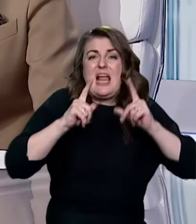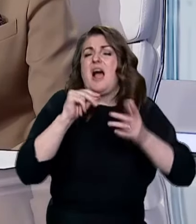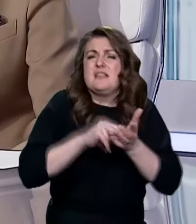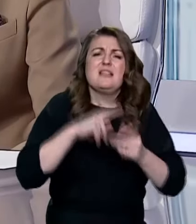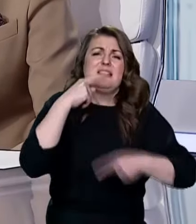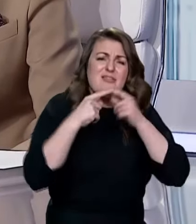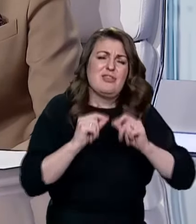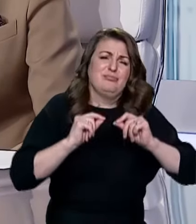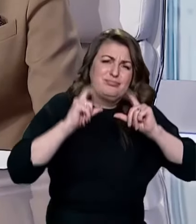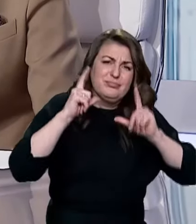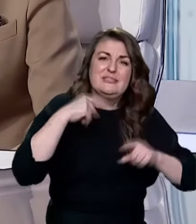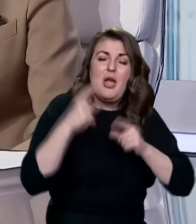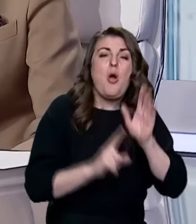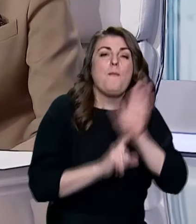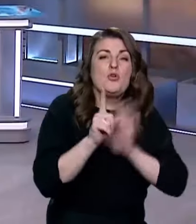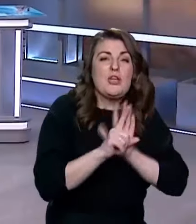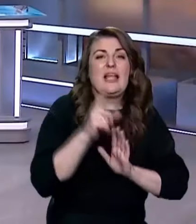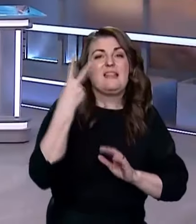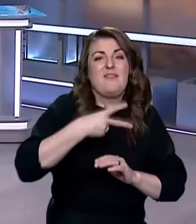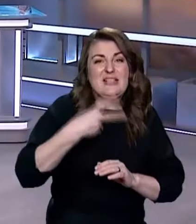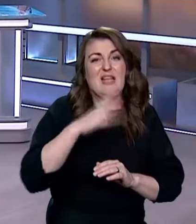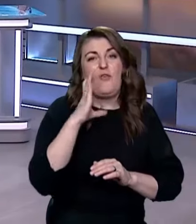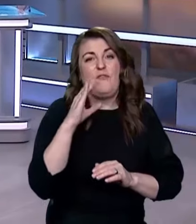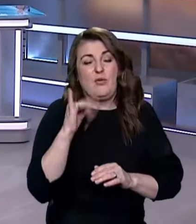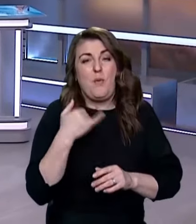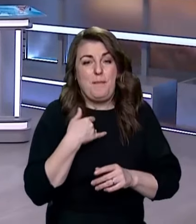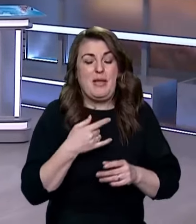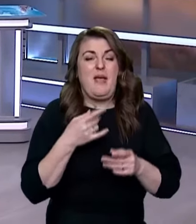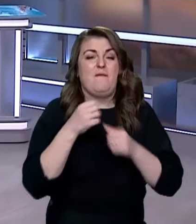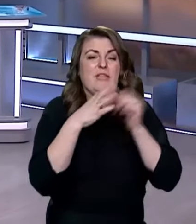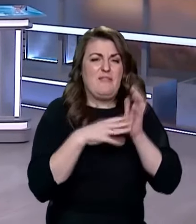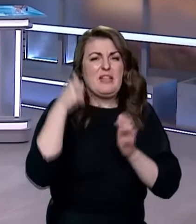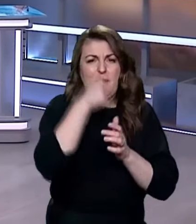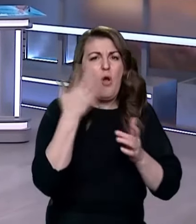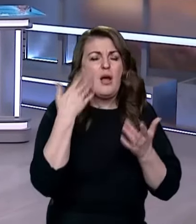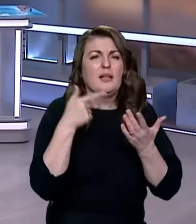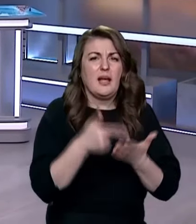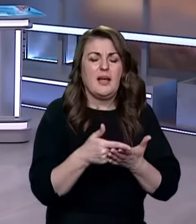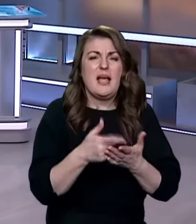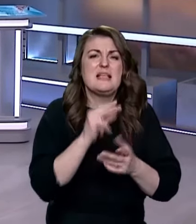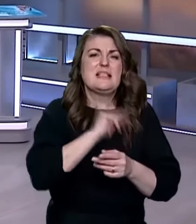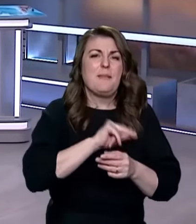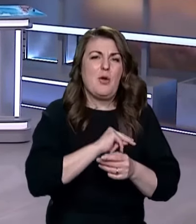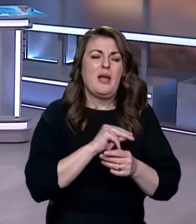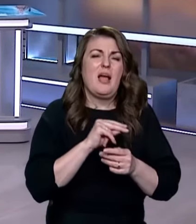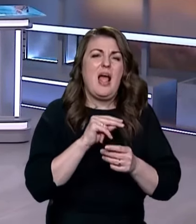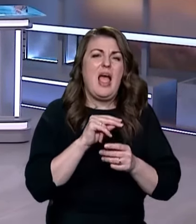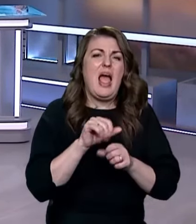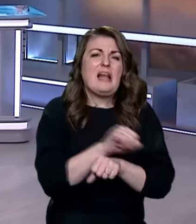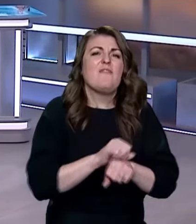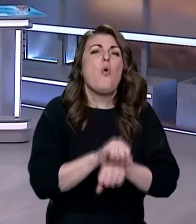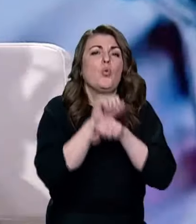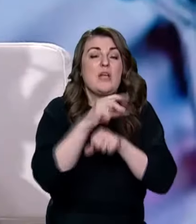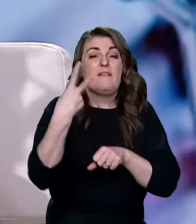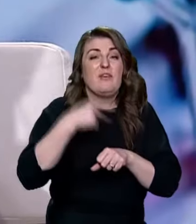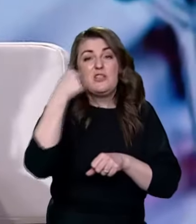завжди зростають, починаючи з початку 20-го віку, вони в 19-му році падали, коли запрацювала індустріальна революція, а в